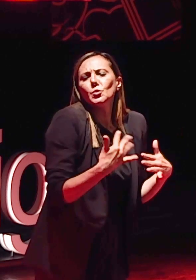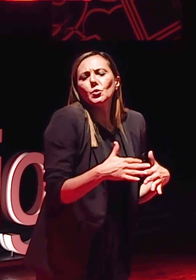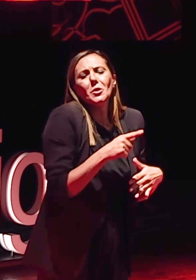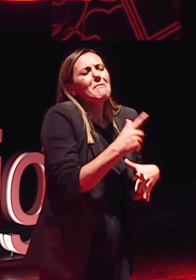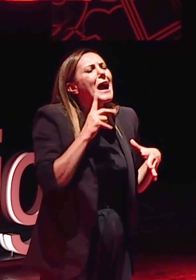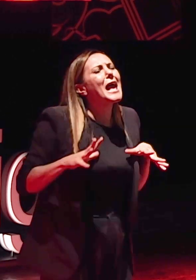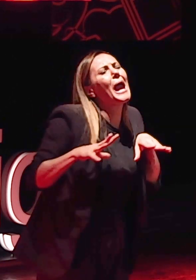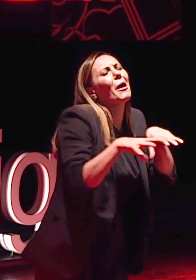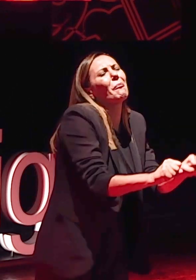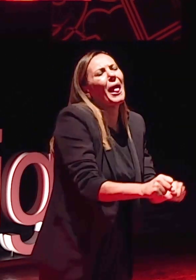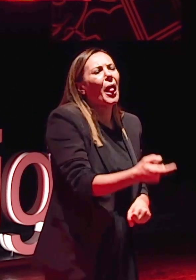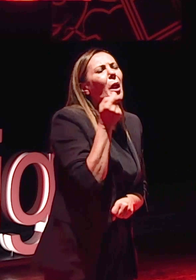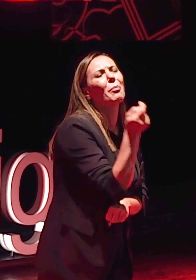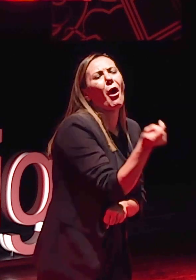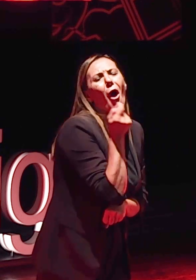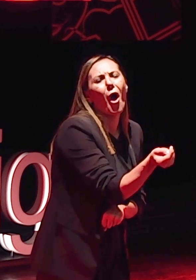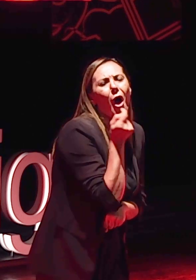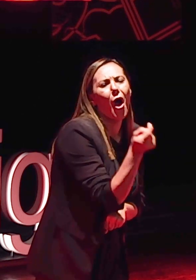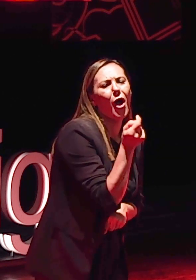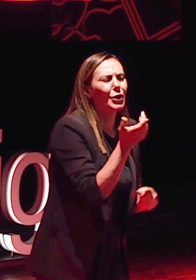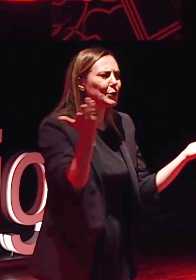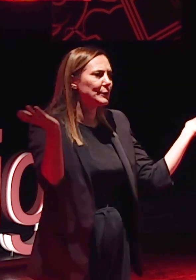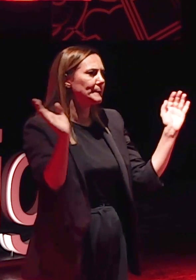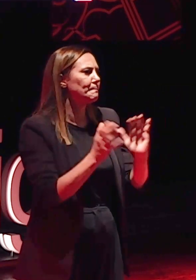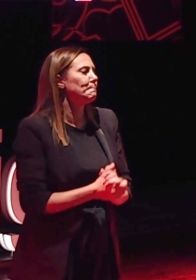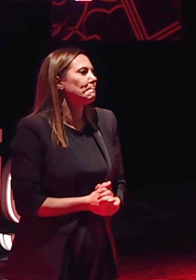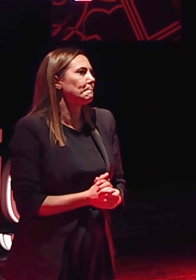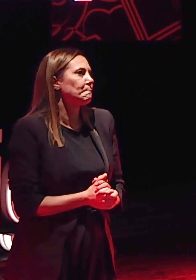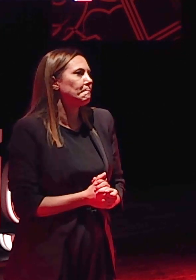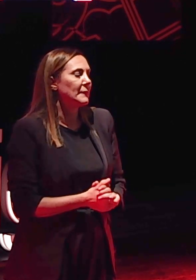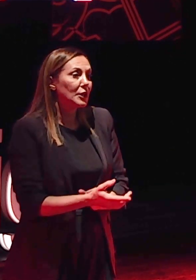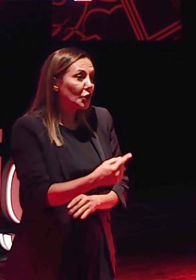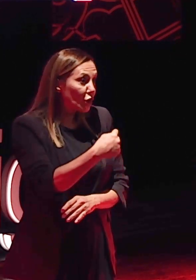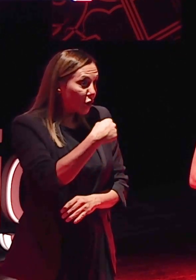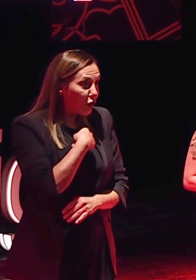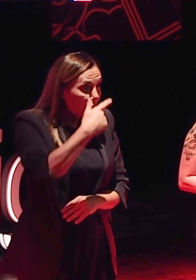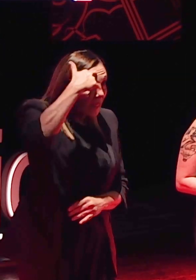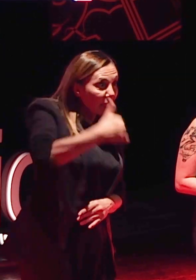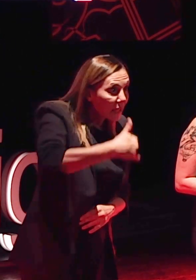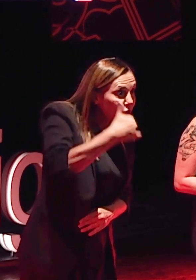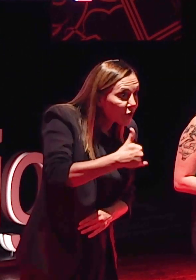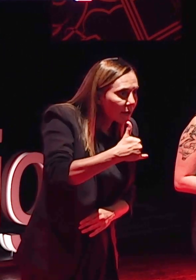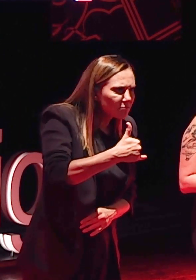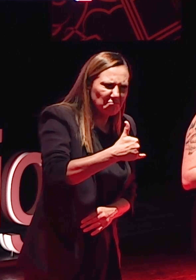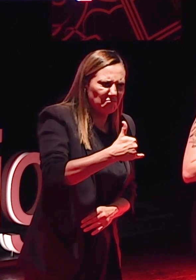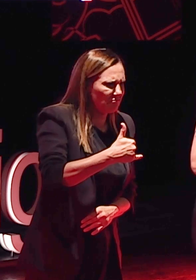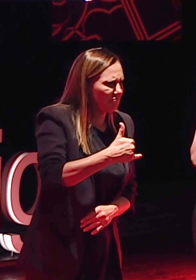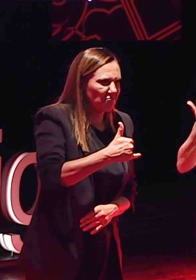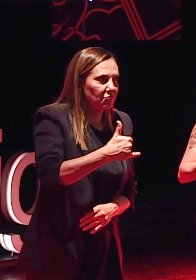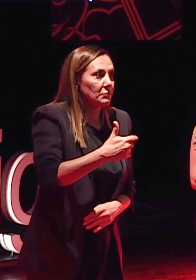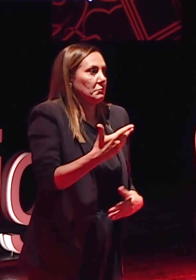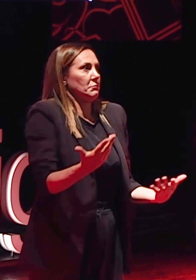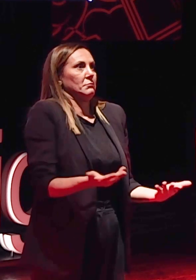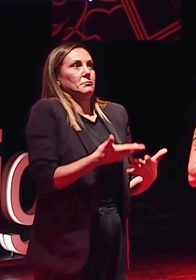si applica io non volevo essere intelligente in maniera